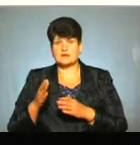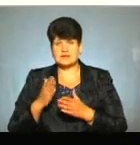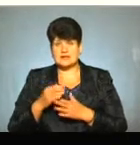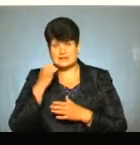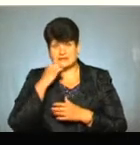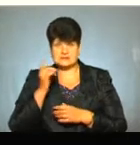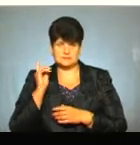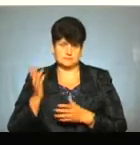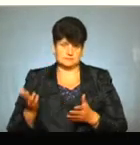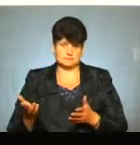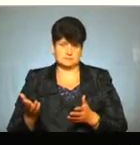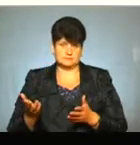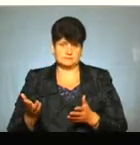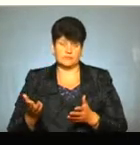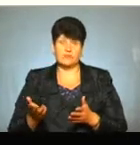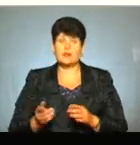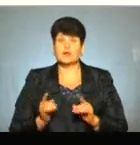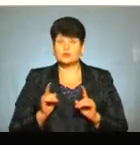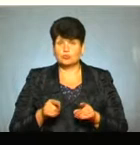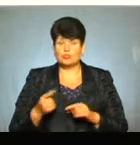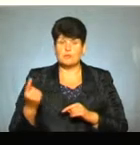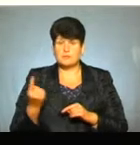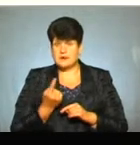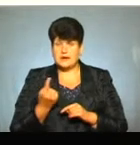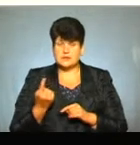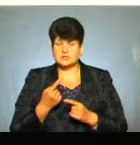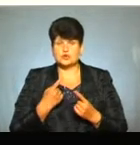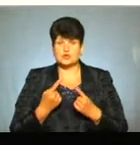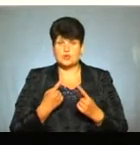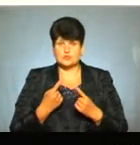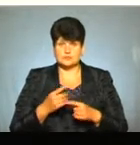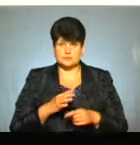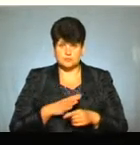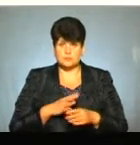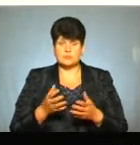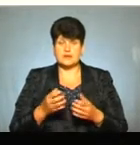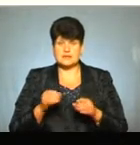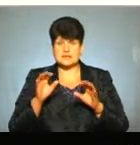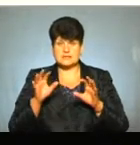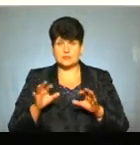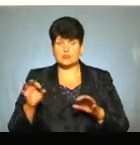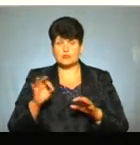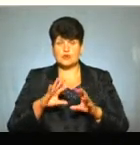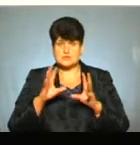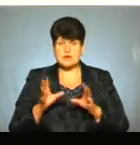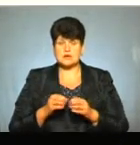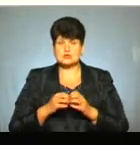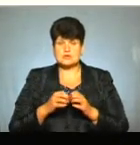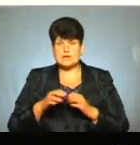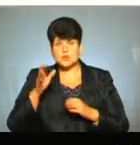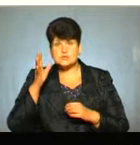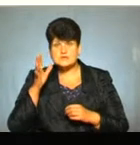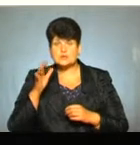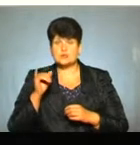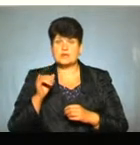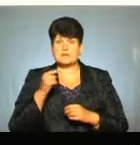є застарілий. Тому перше, що говорилося, буде прийнято саме закон про загально-середню освіту,